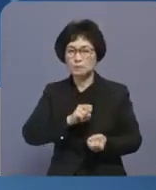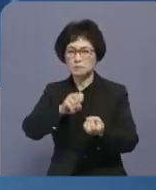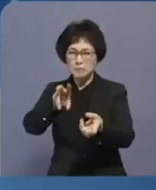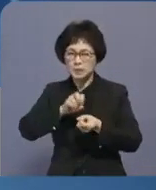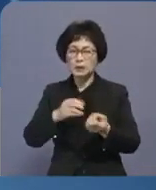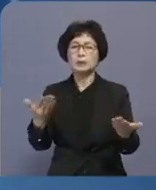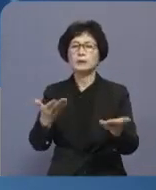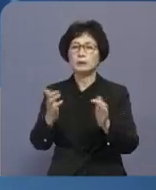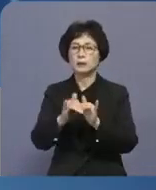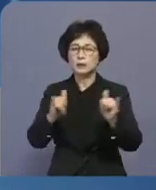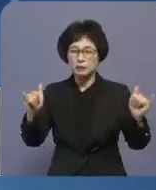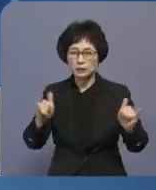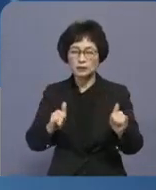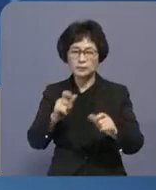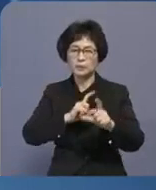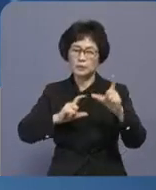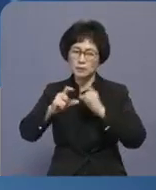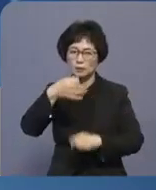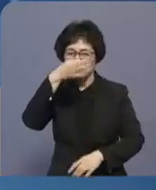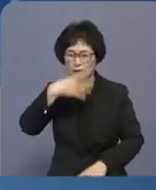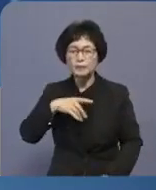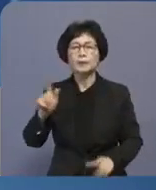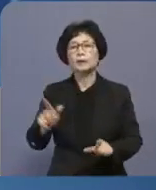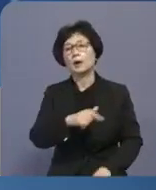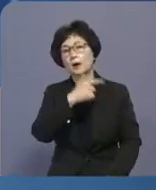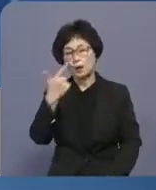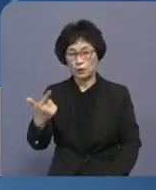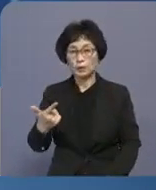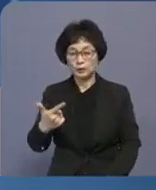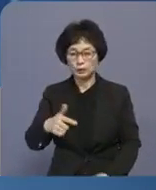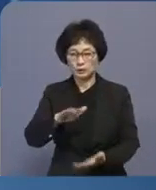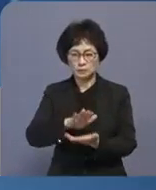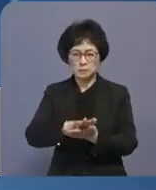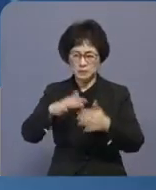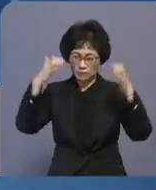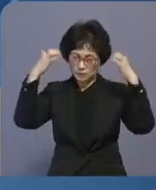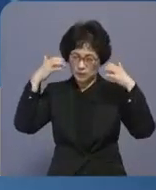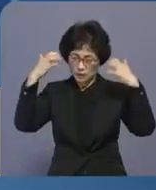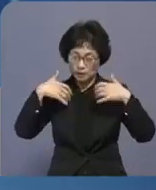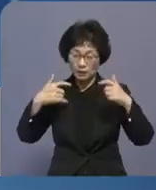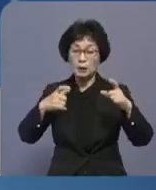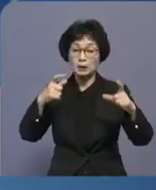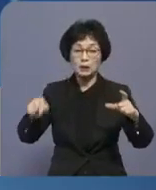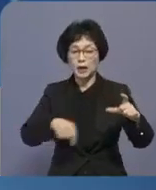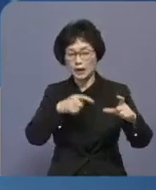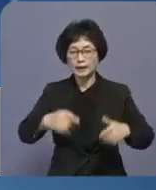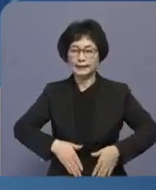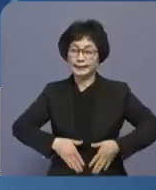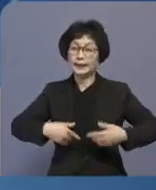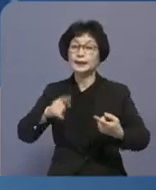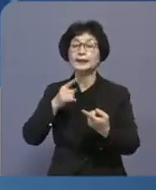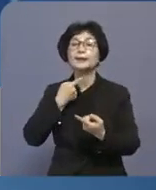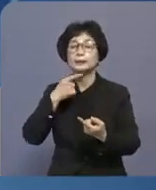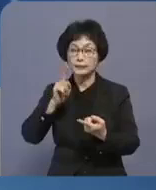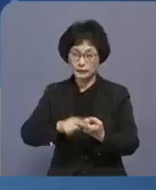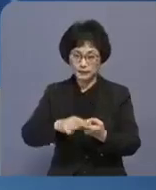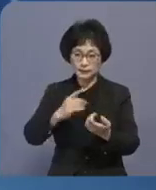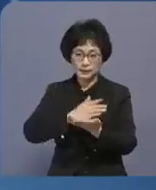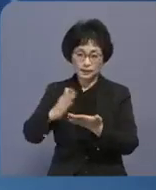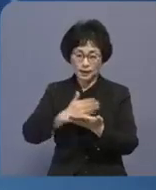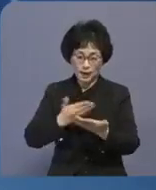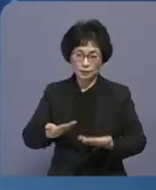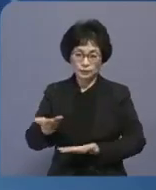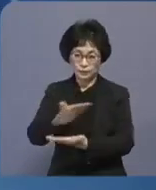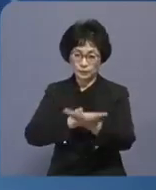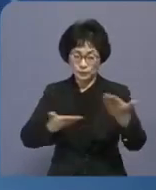무더위 취약계층에게는 더 힘겨운 하루였을 텐데요. 이 무더위 속에서도 계속되는 지역사회 온정과 이웃 간의 나눔 현장을